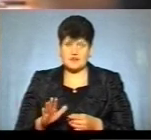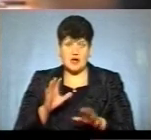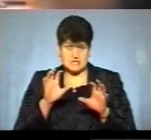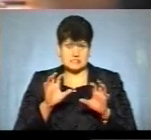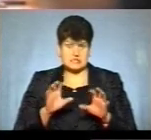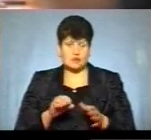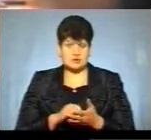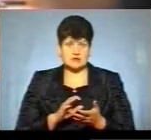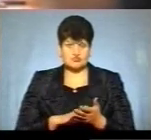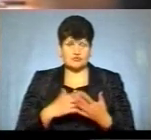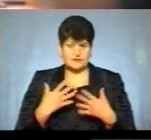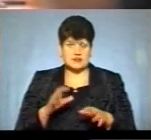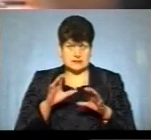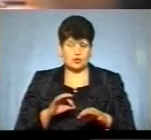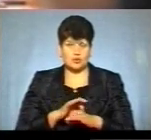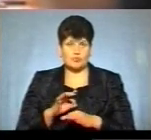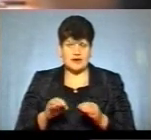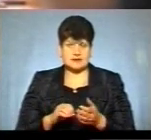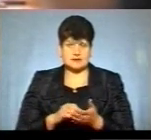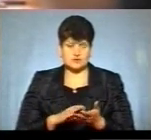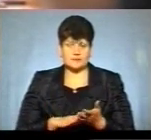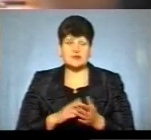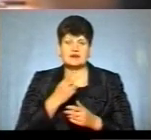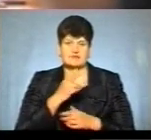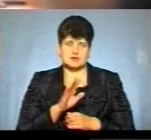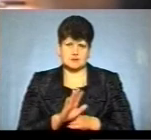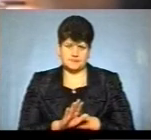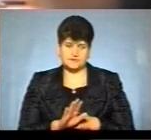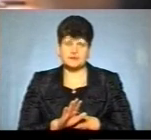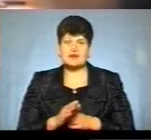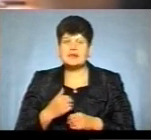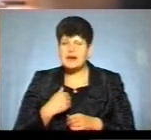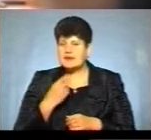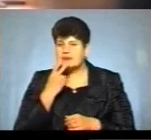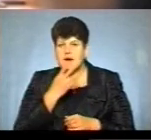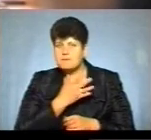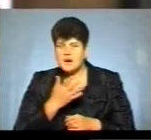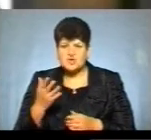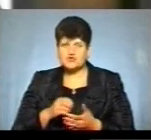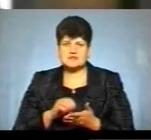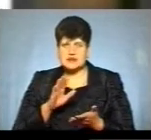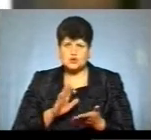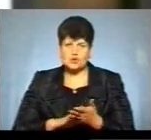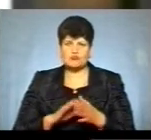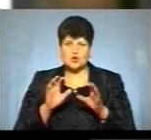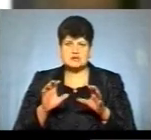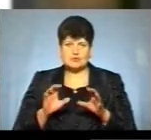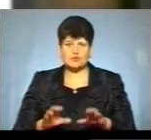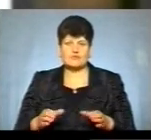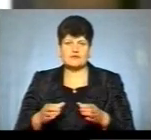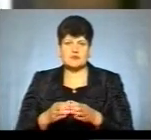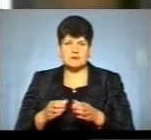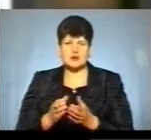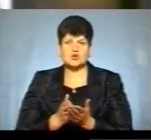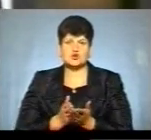нібито зареєстровано, вже законопроект від «Слуги народу». Дивіться, я не бачив зареєстрованого закону від партії